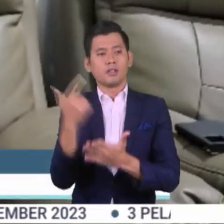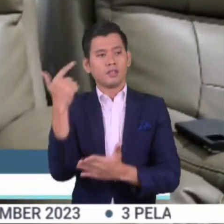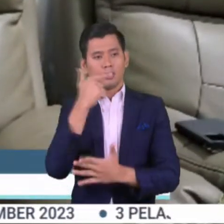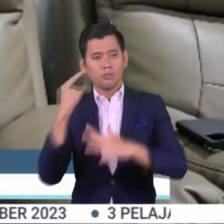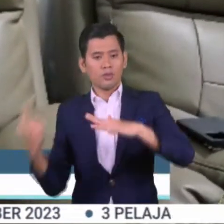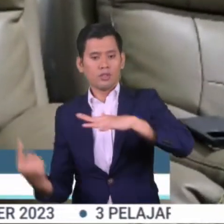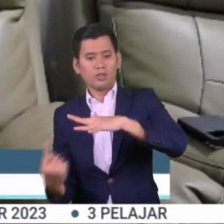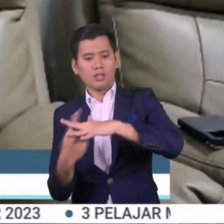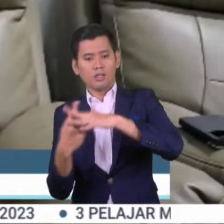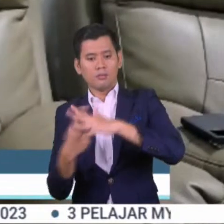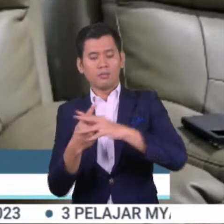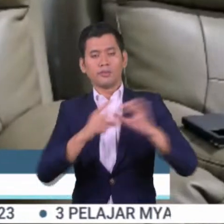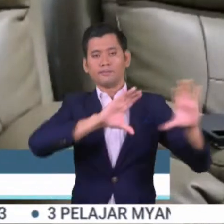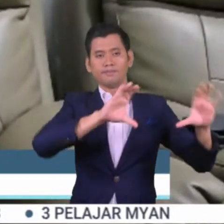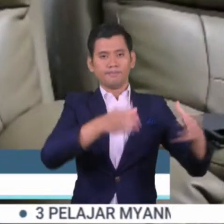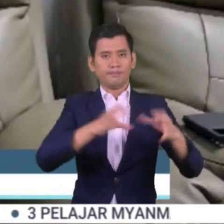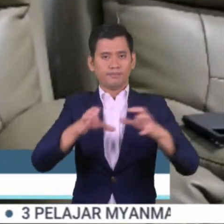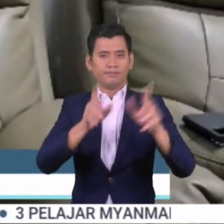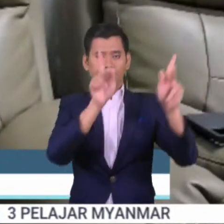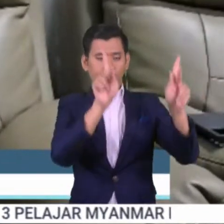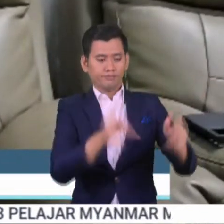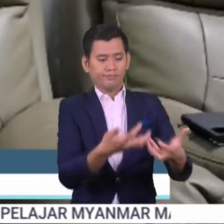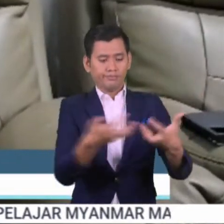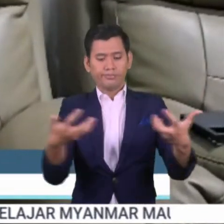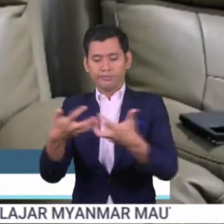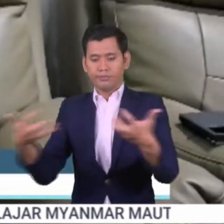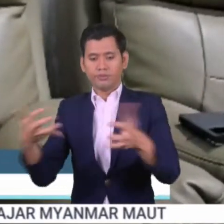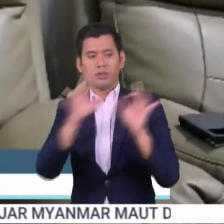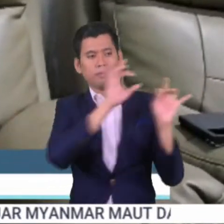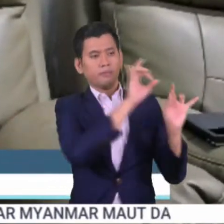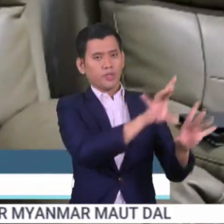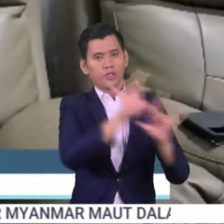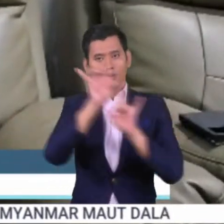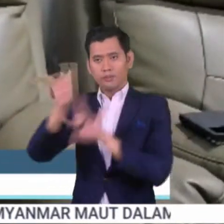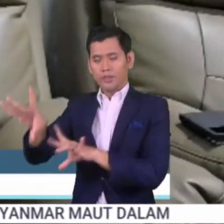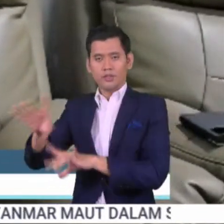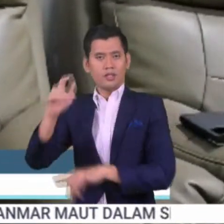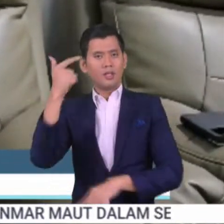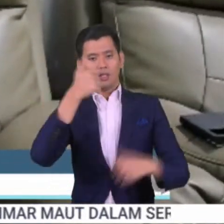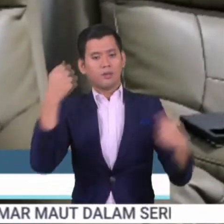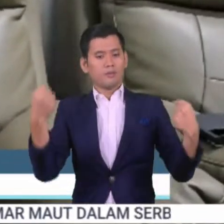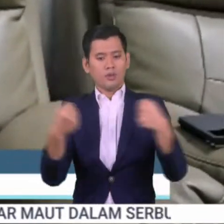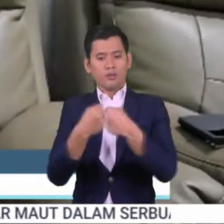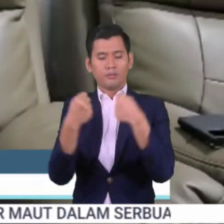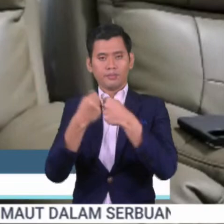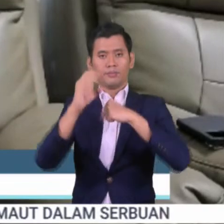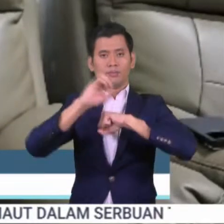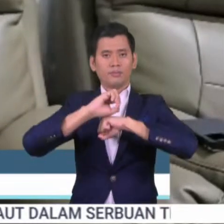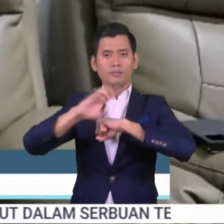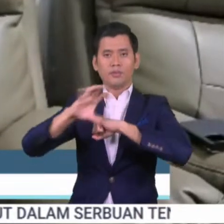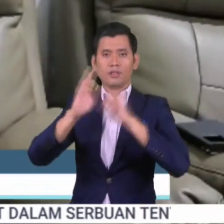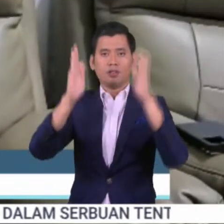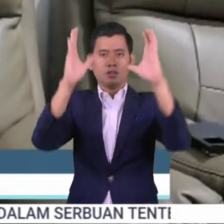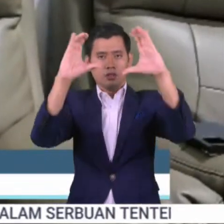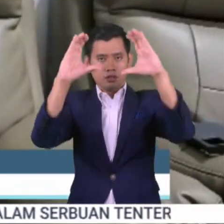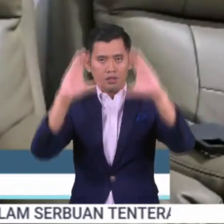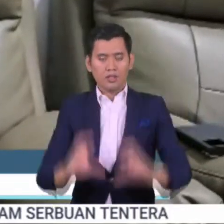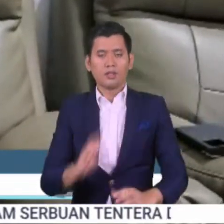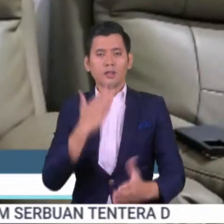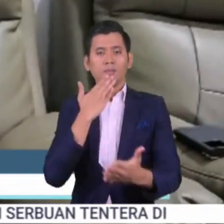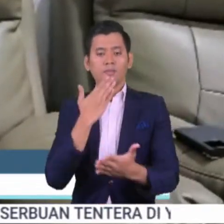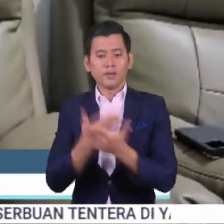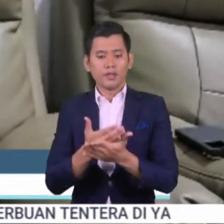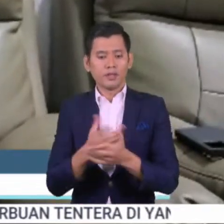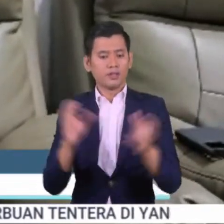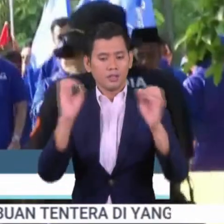perkauman, benci-membenci, dengan ada pergaduhan dan sebagainya, berkempen dengan cara yang sihat, secara berhemah, dengan ada